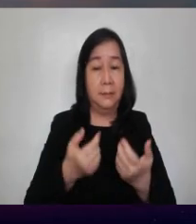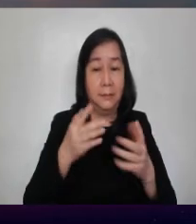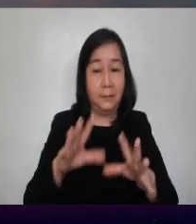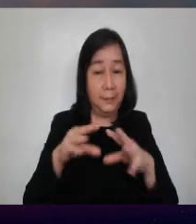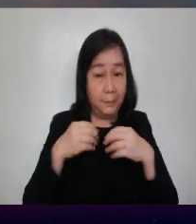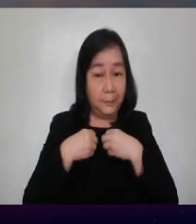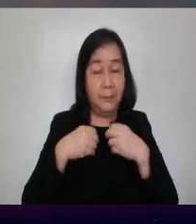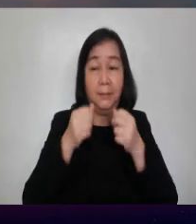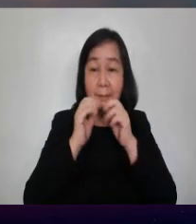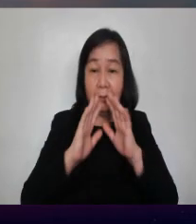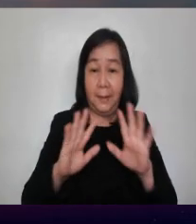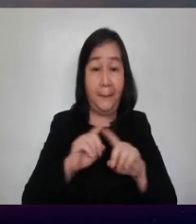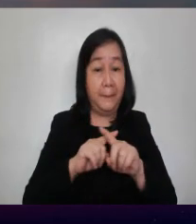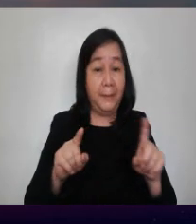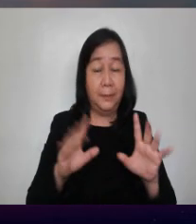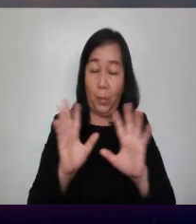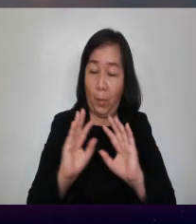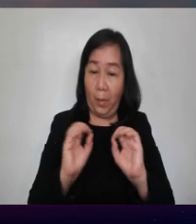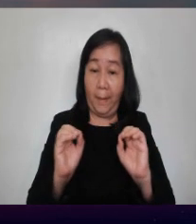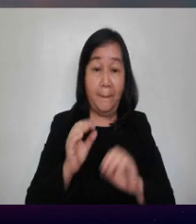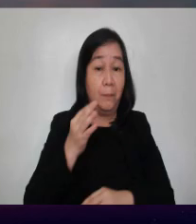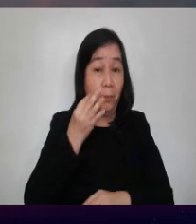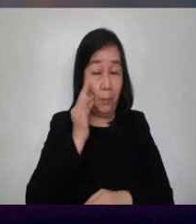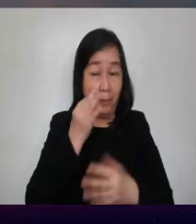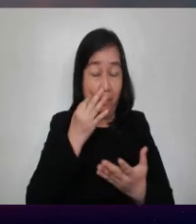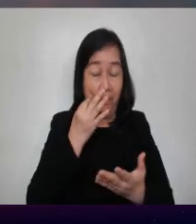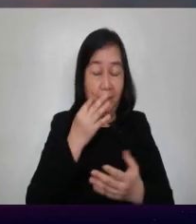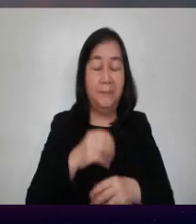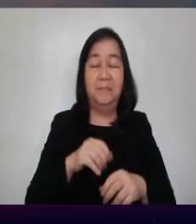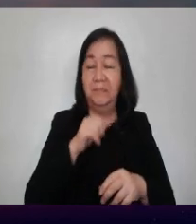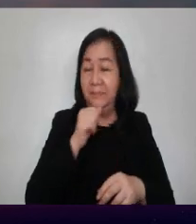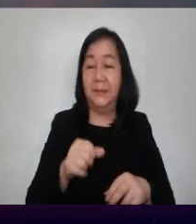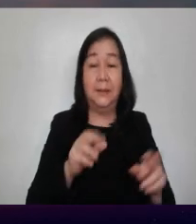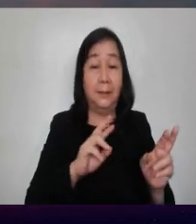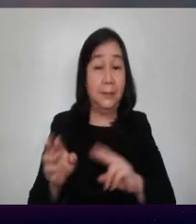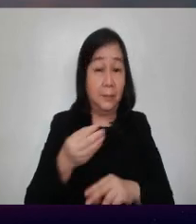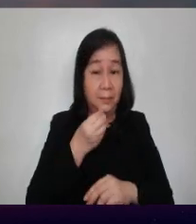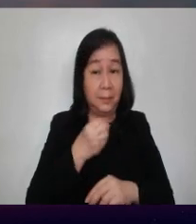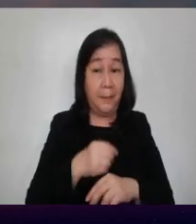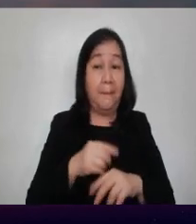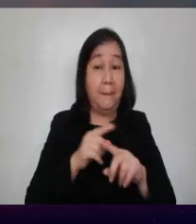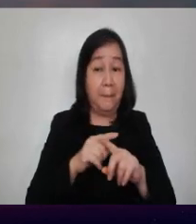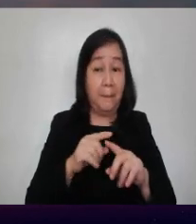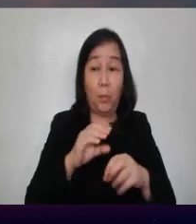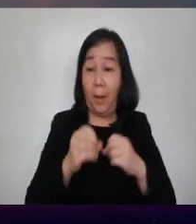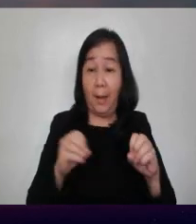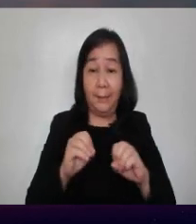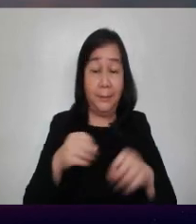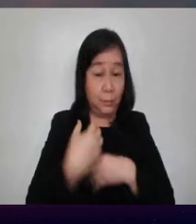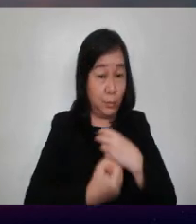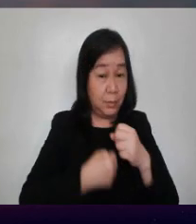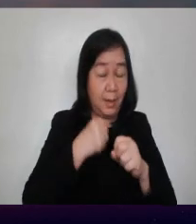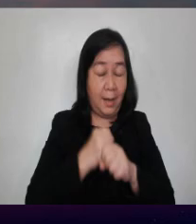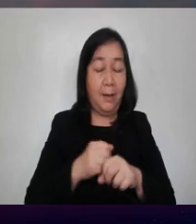kanilang mga pagpapala. Ngunit walang bungang hindi mahihinog at walang pagdurusang